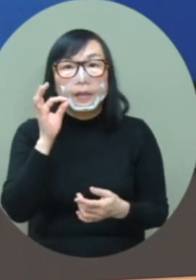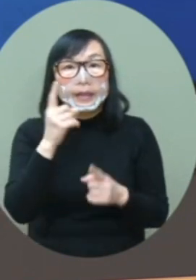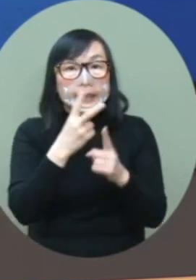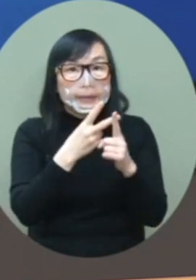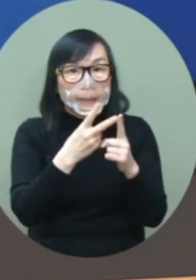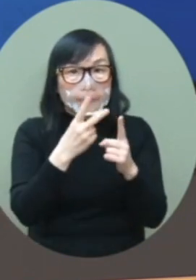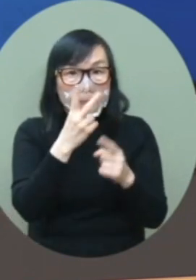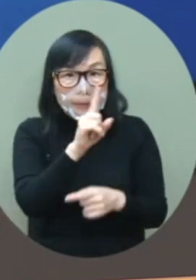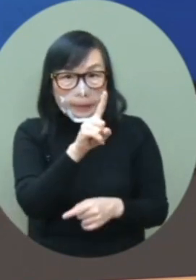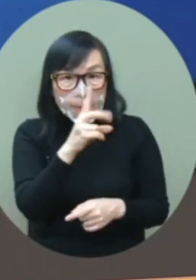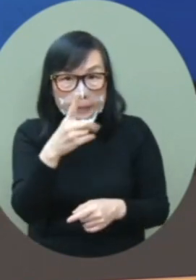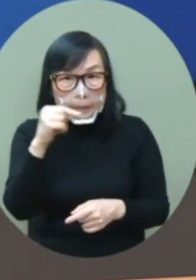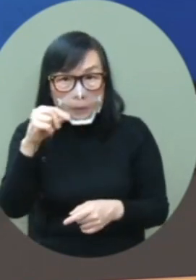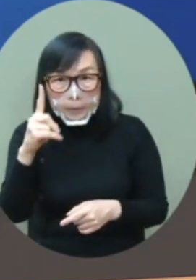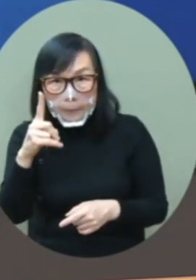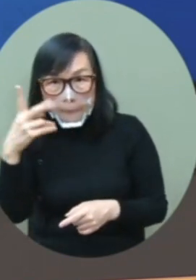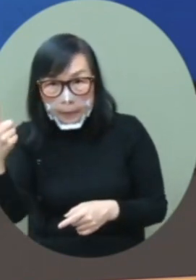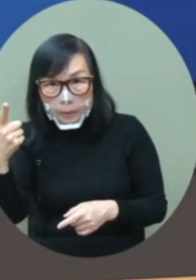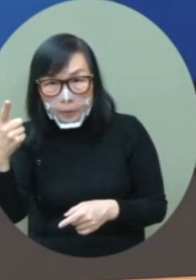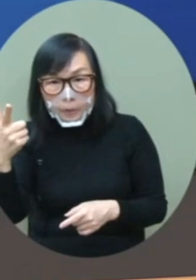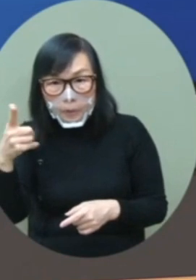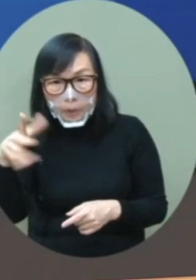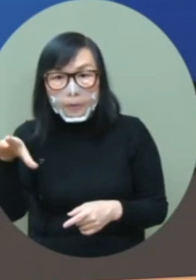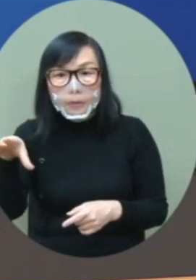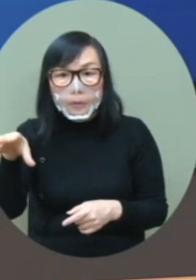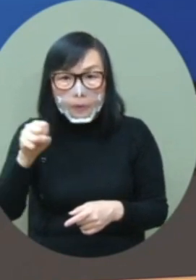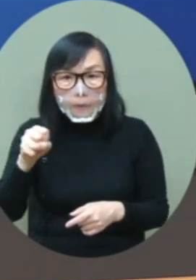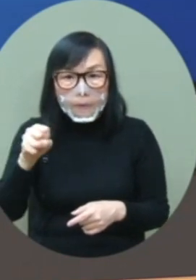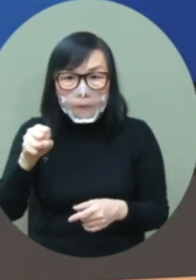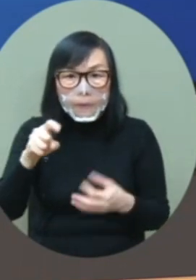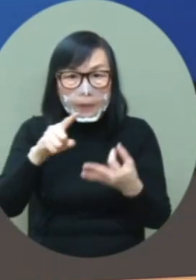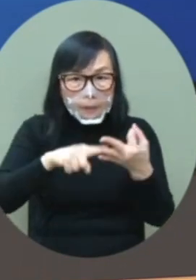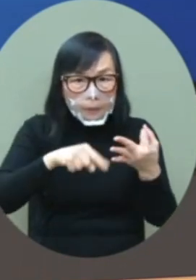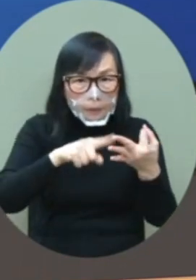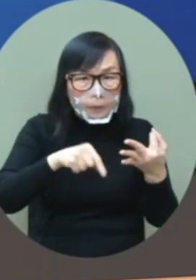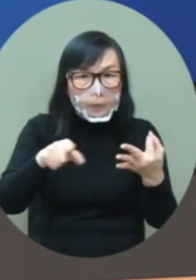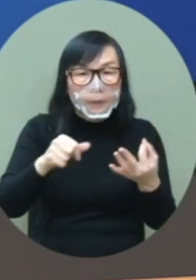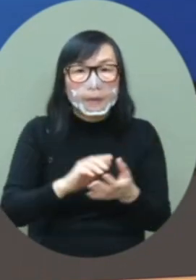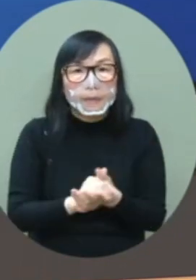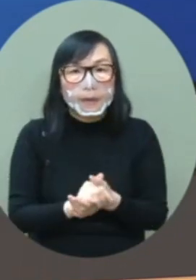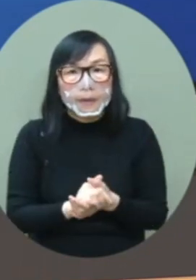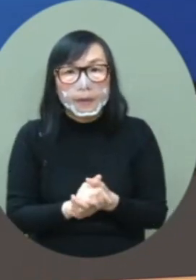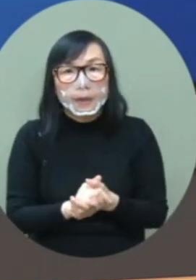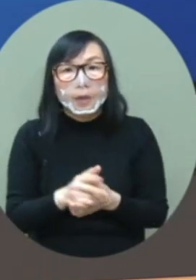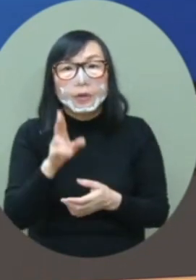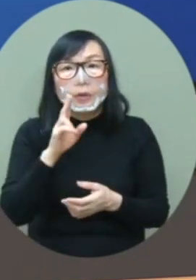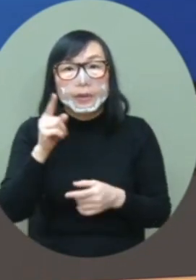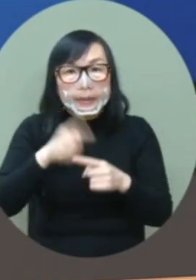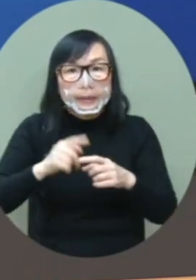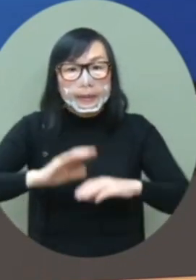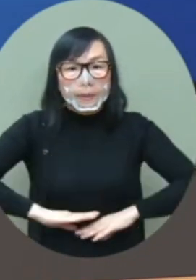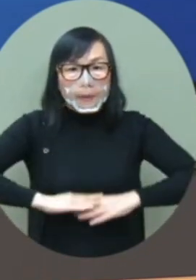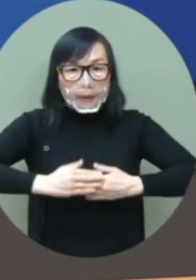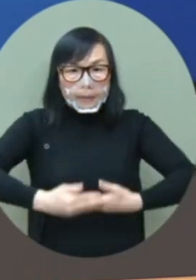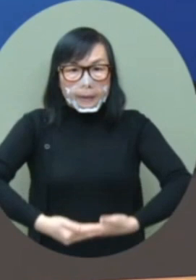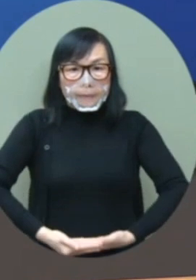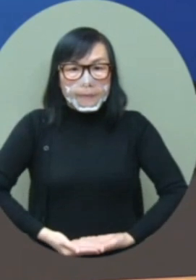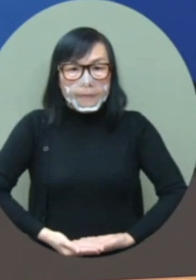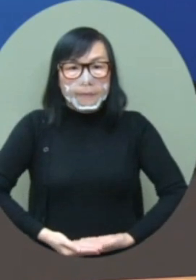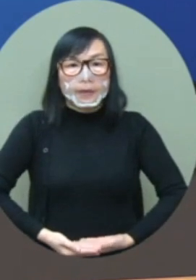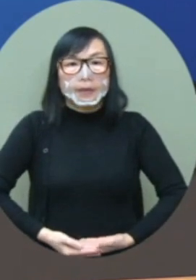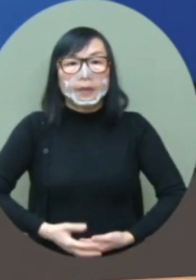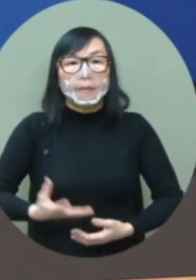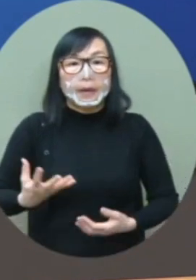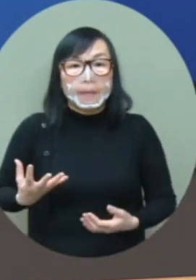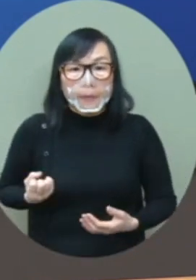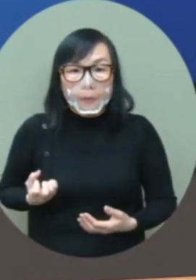12到18歲，咁呢個情況你當然會用翻 Paxlovid 啦。咁同埋佢如果佢真係懷孕或者係有哺